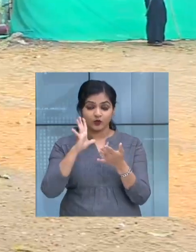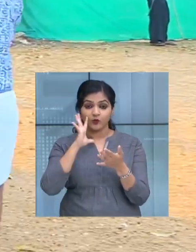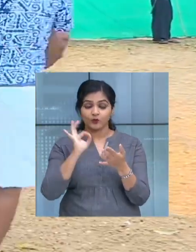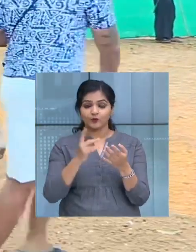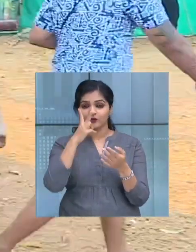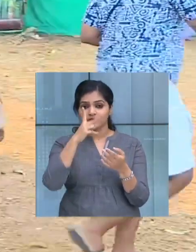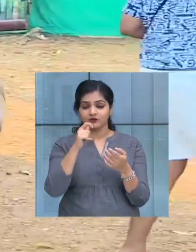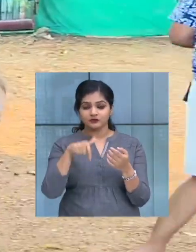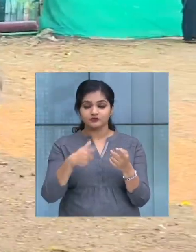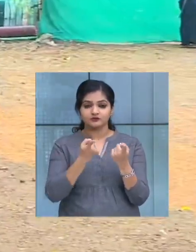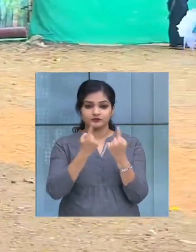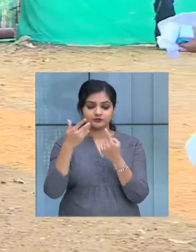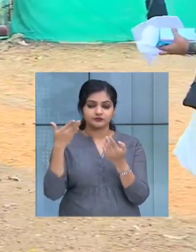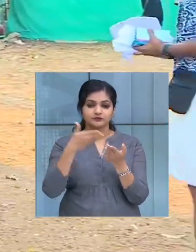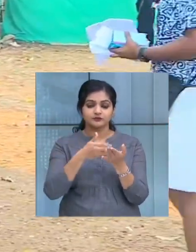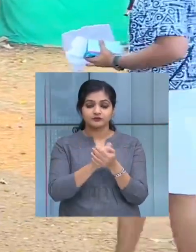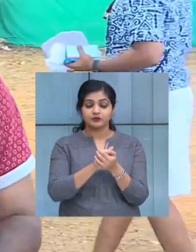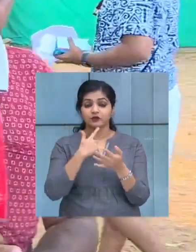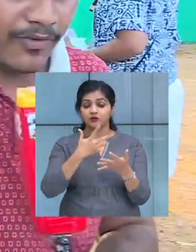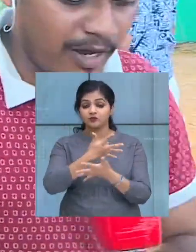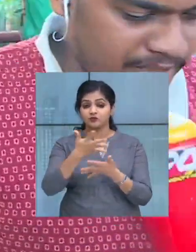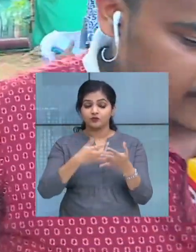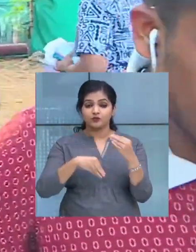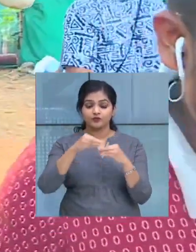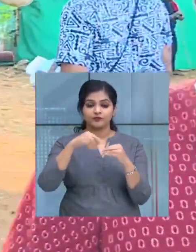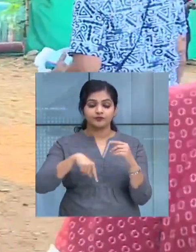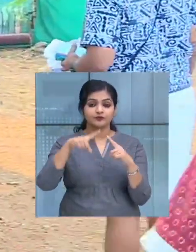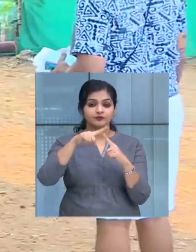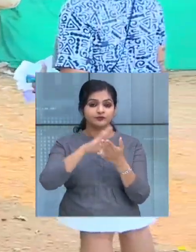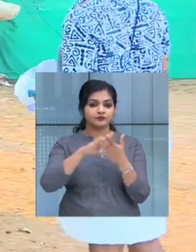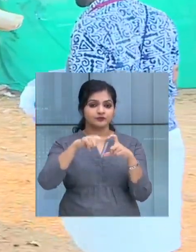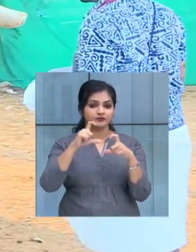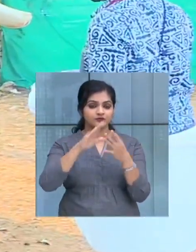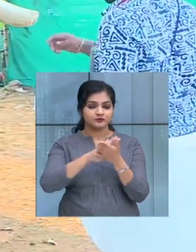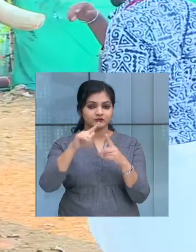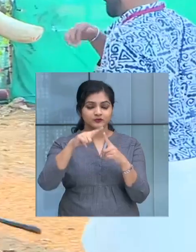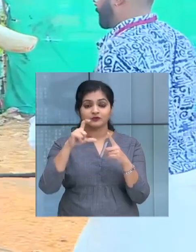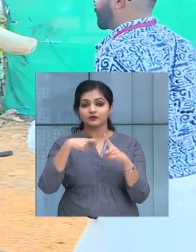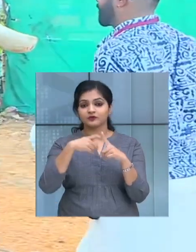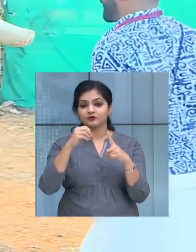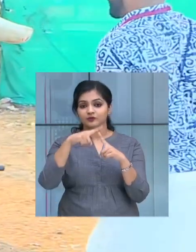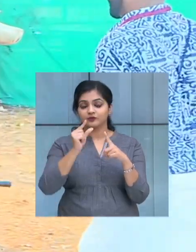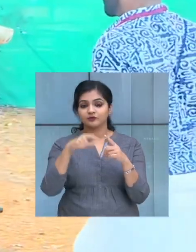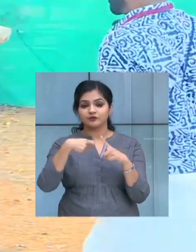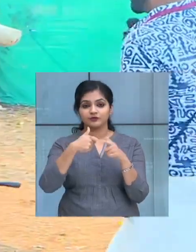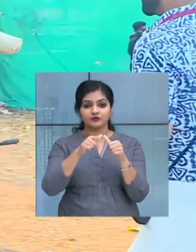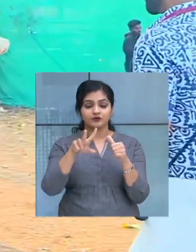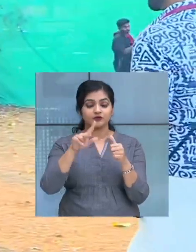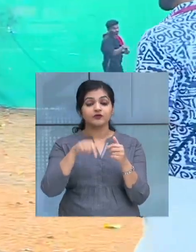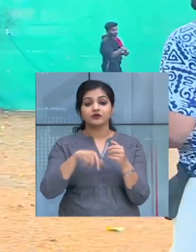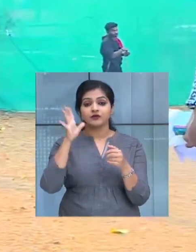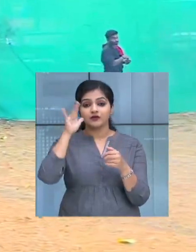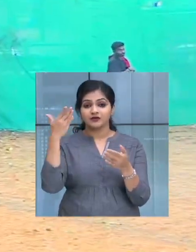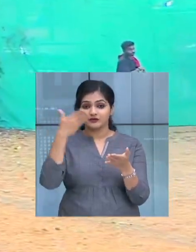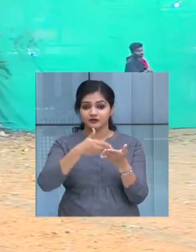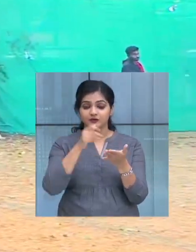പ്രധാനപ്പെട്ട പരിശോധനയാണ്. ഏറ്റവും ചർച്ചാ വിഷയം തെച്ചിക്കോട്ടുകാവ് രാമചന്ദ്രൻ തന്നെയാണ്. നമുക്ക് ലഭിക്കുന്ന വിവരമനുസരിച്ച് 5:30യോടുകൂടി